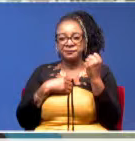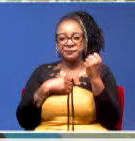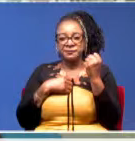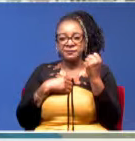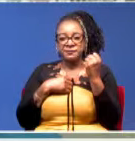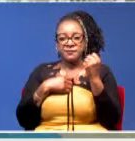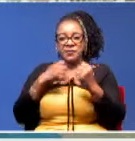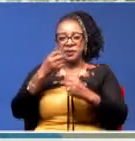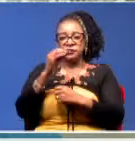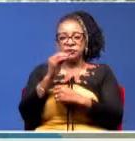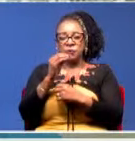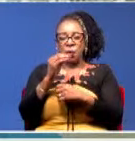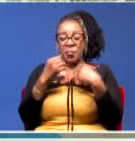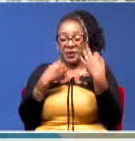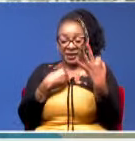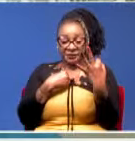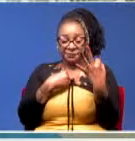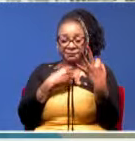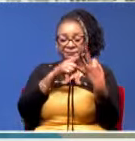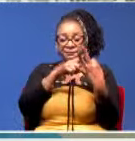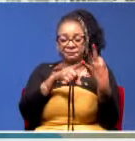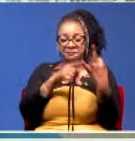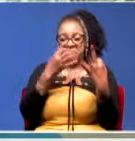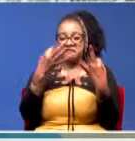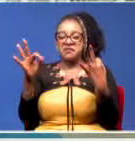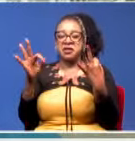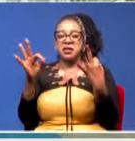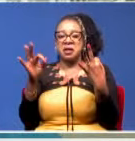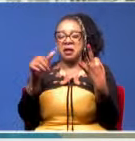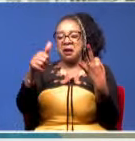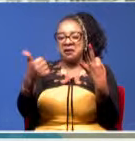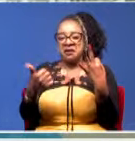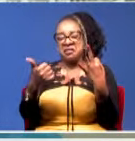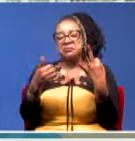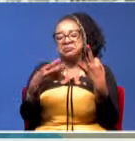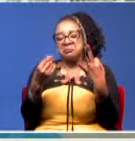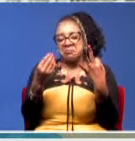Sasa watatu waliachiliwa, kuna mmoja aliachiliwa na pesa.